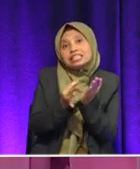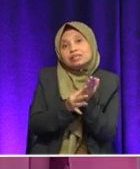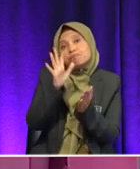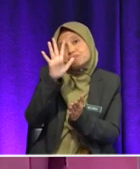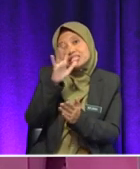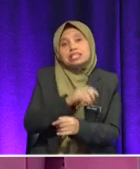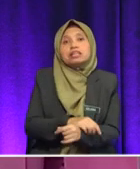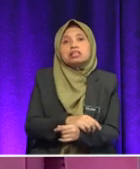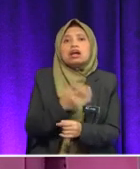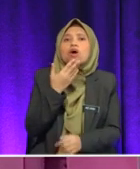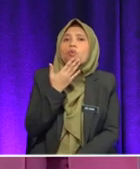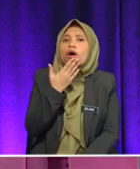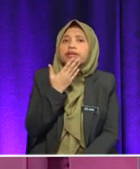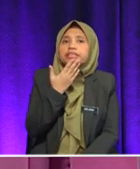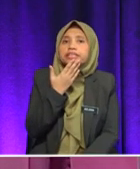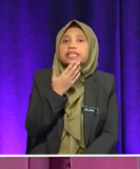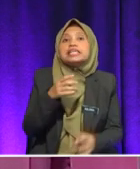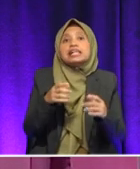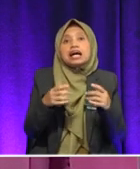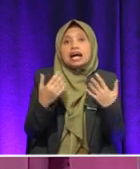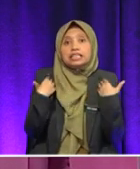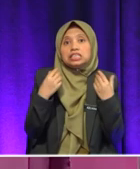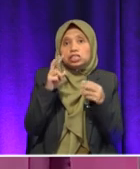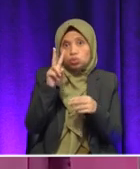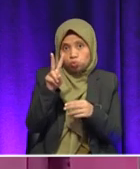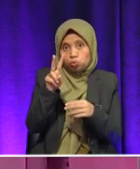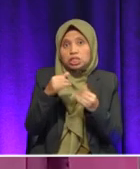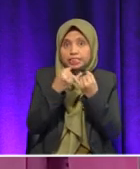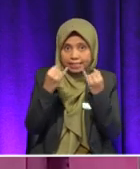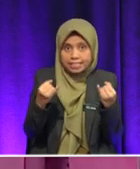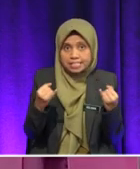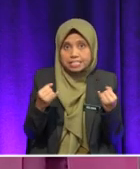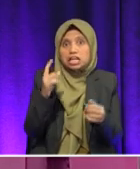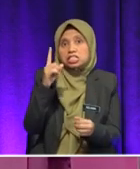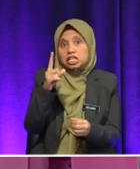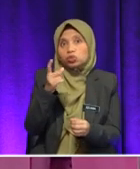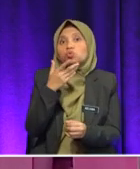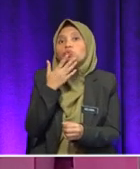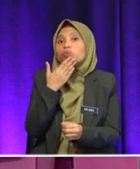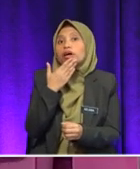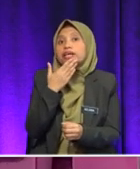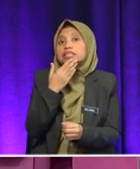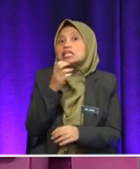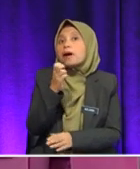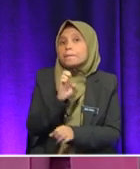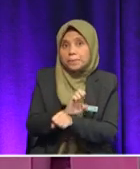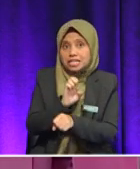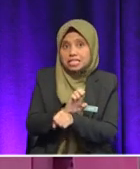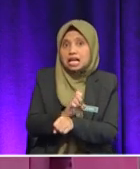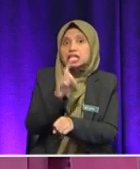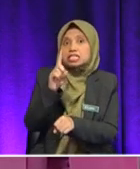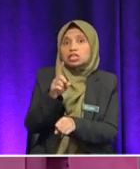warna yang sangat penting oke Ada dua jenis satu yang berwarna keemasan dan satu lagi